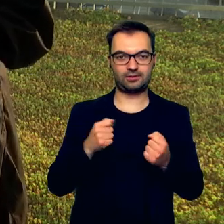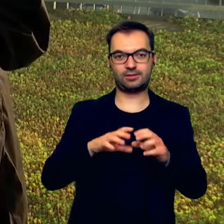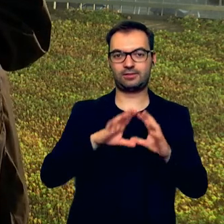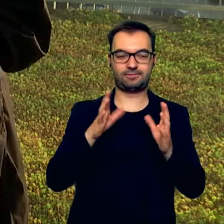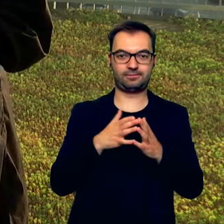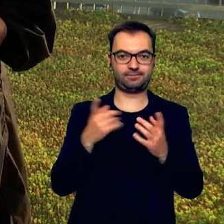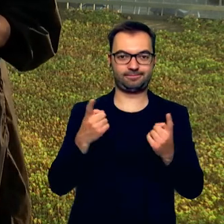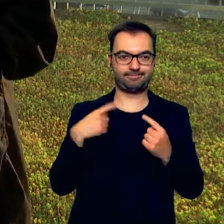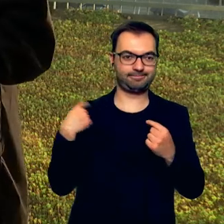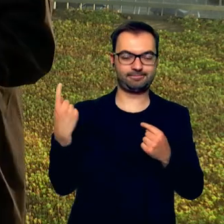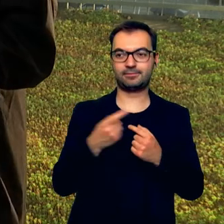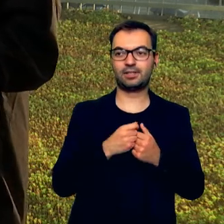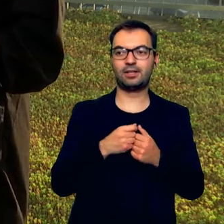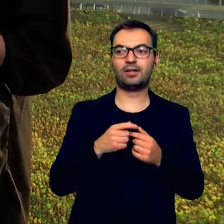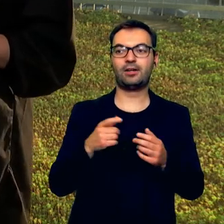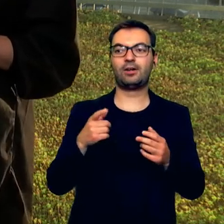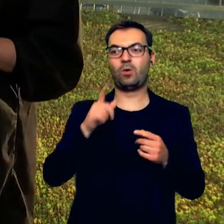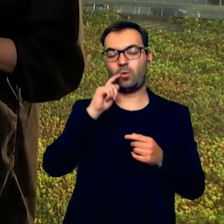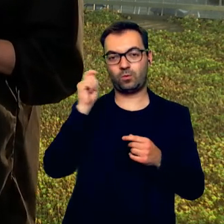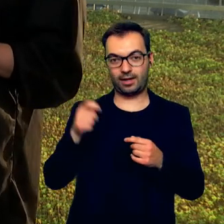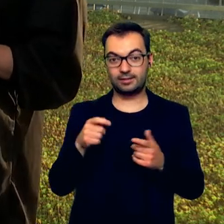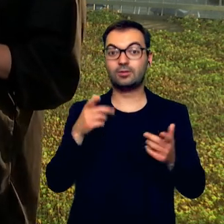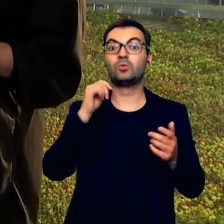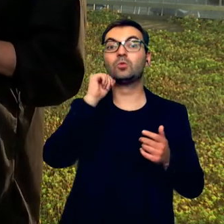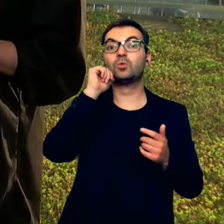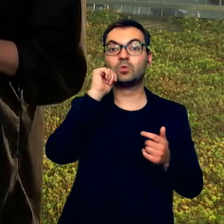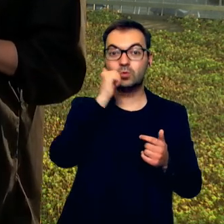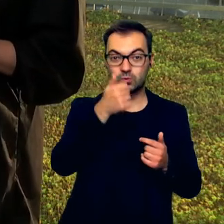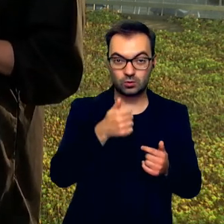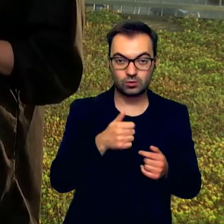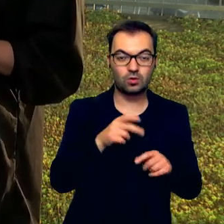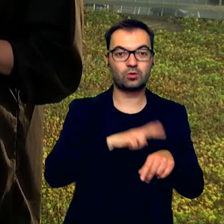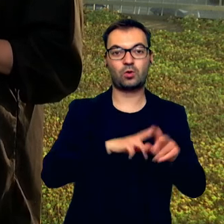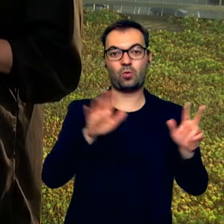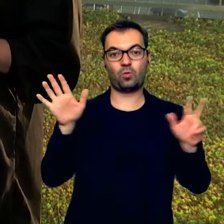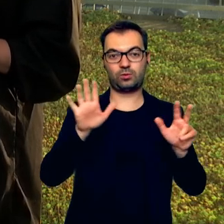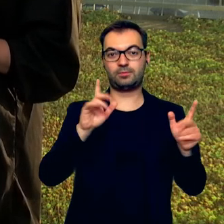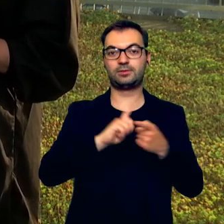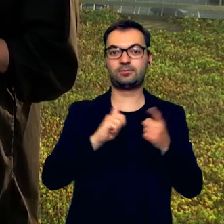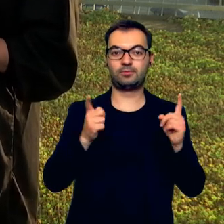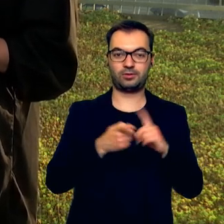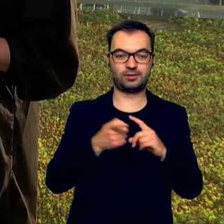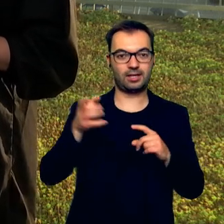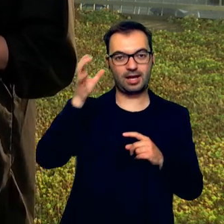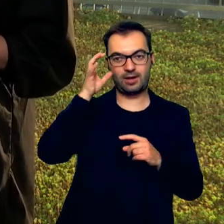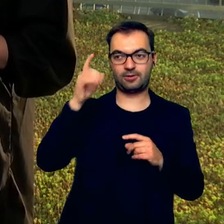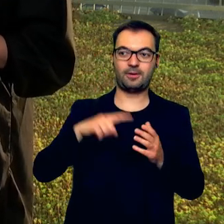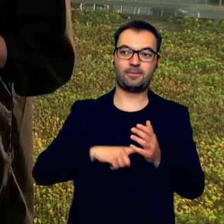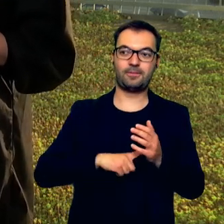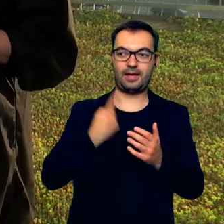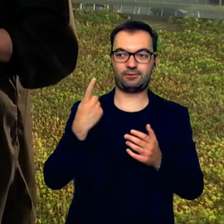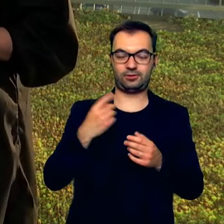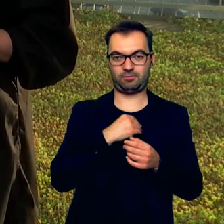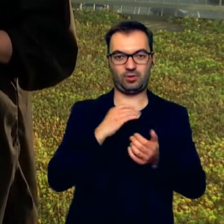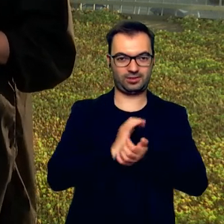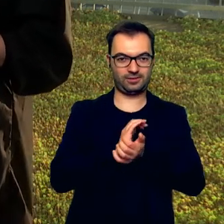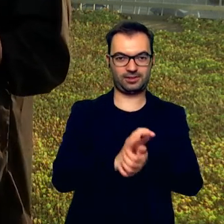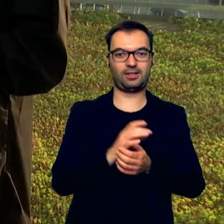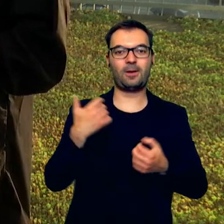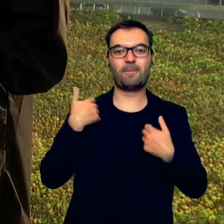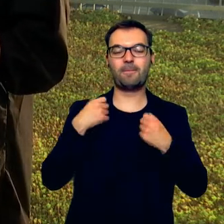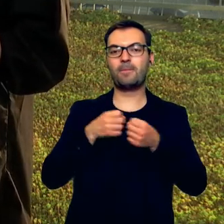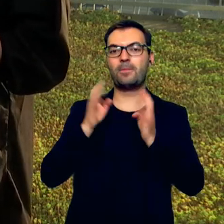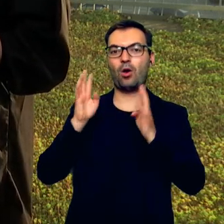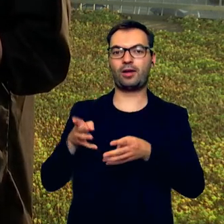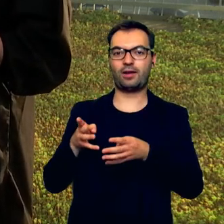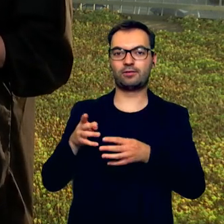wszystko, co dzieje się dookoła nas. A skoro o Ukrainie mowa, to jutro o 20:00 spotkanie z autorem pierwszej wydanej w Polsce